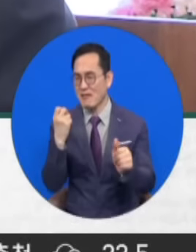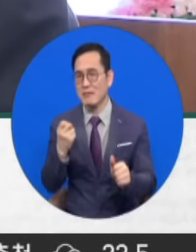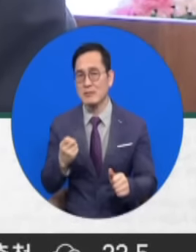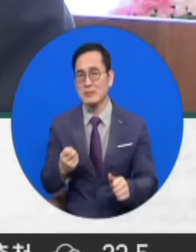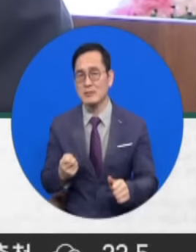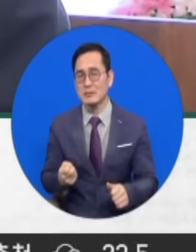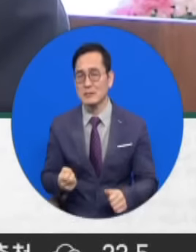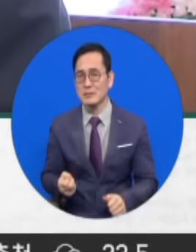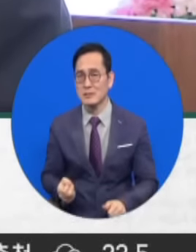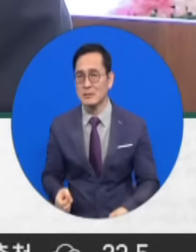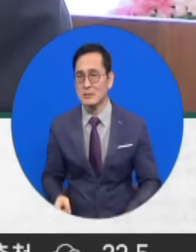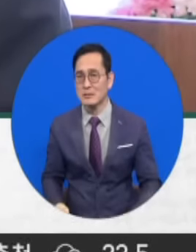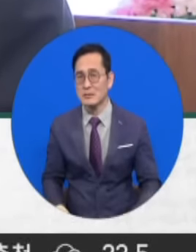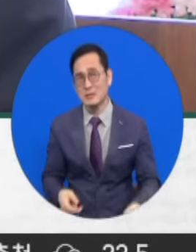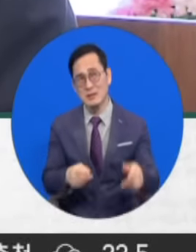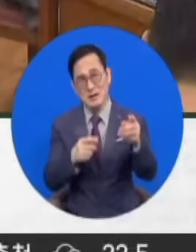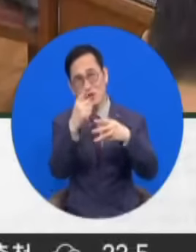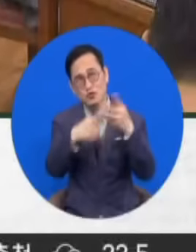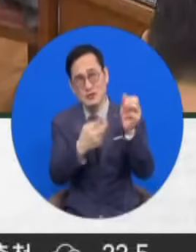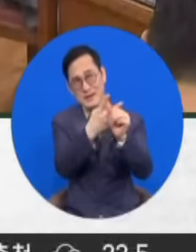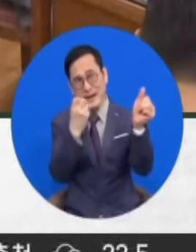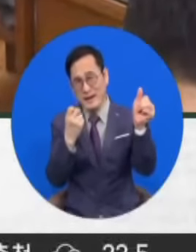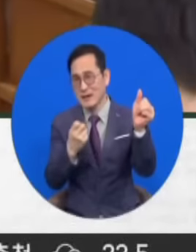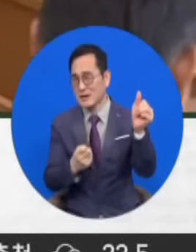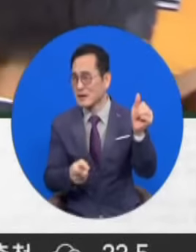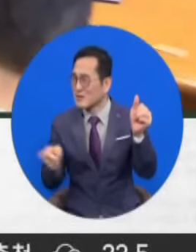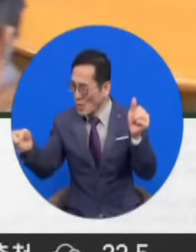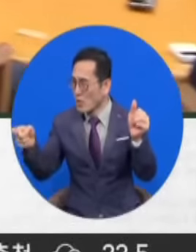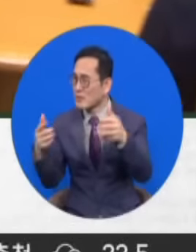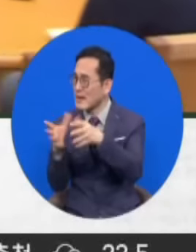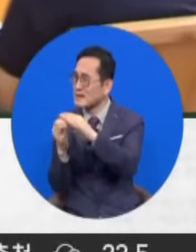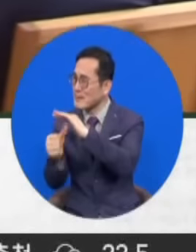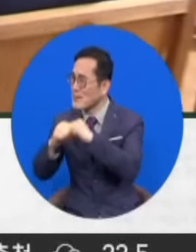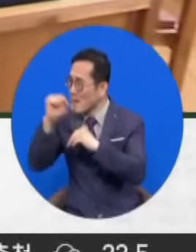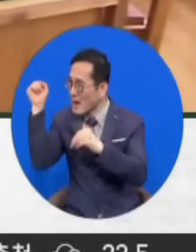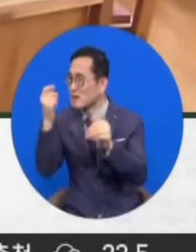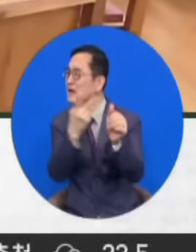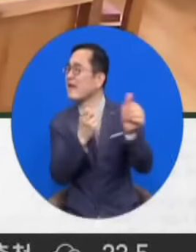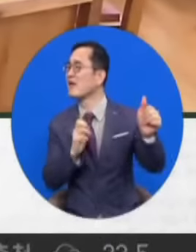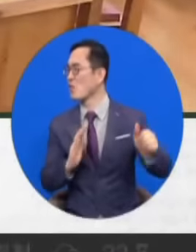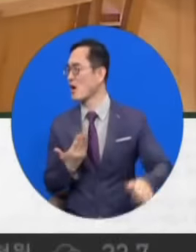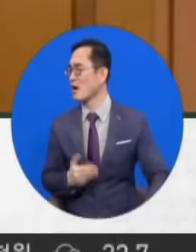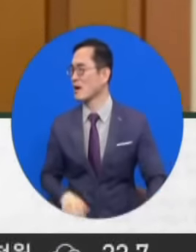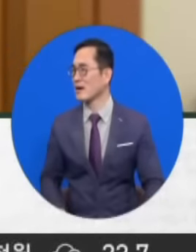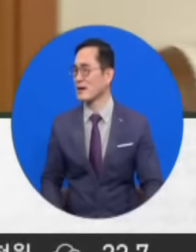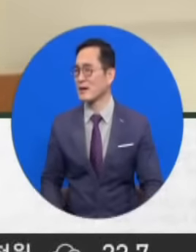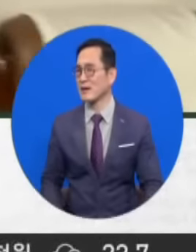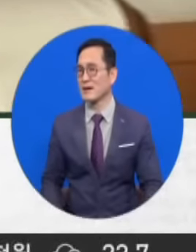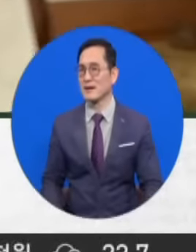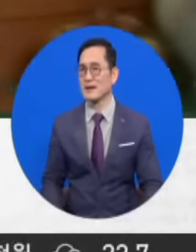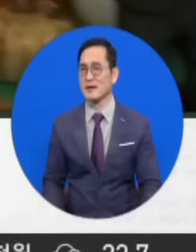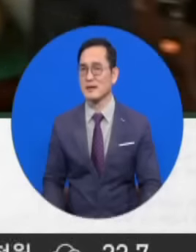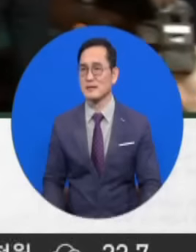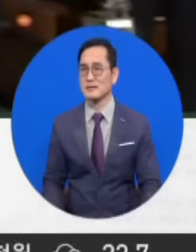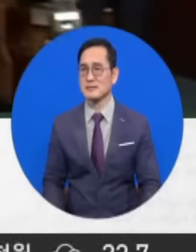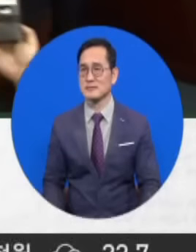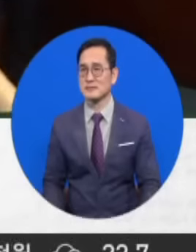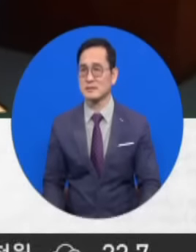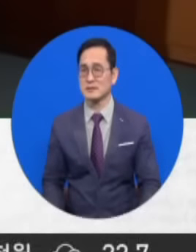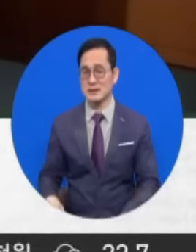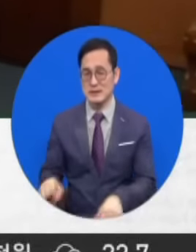지금 한동훈 후보 이외에는 다 어떤 얘기를 하고 있냐면 최선민 특검 돼버리면 윤 대통령이 탄핵이 돼버린다는